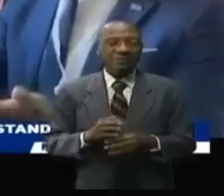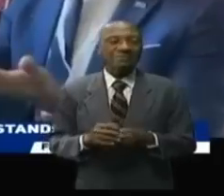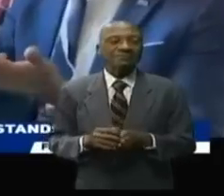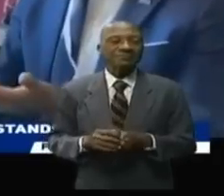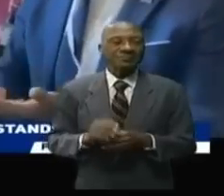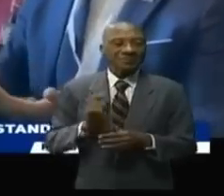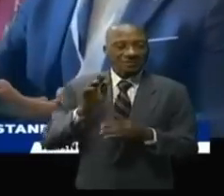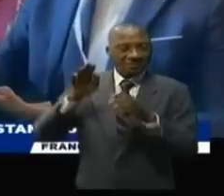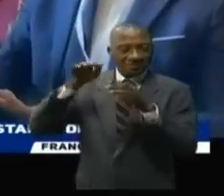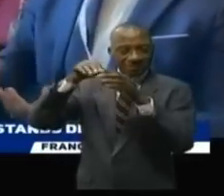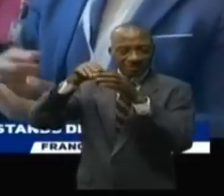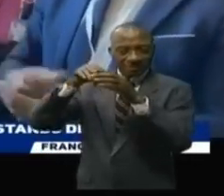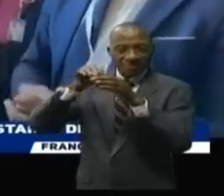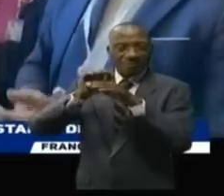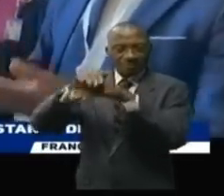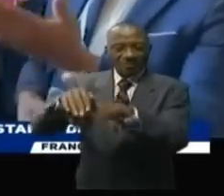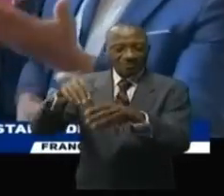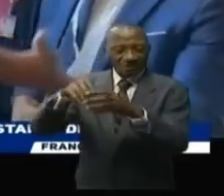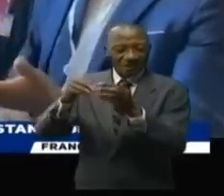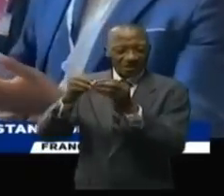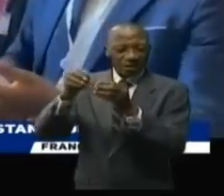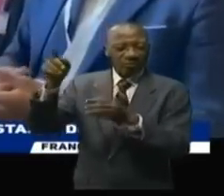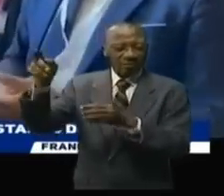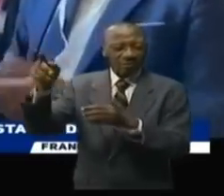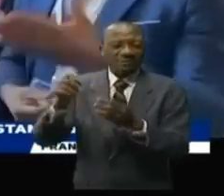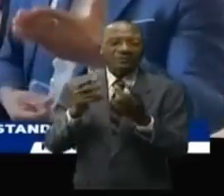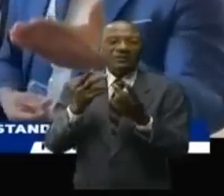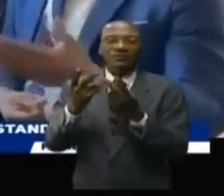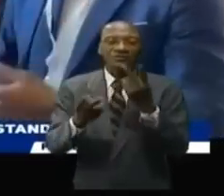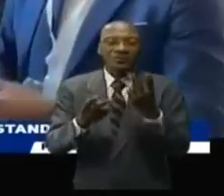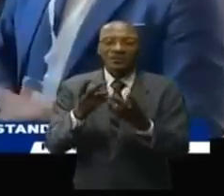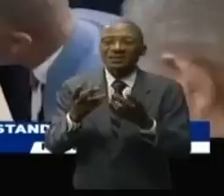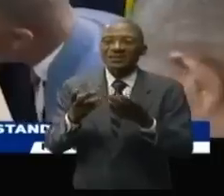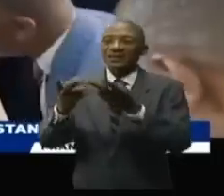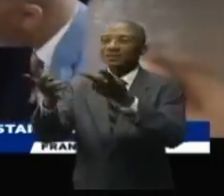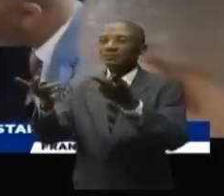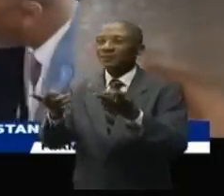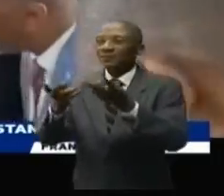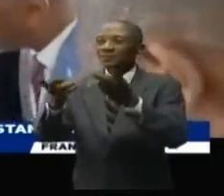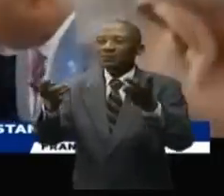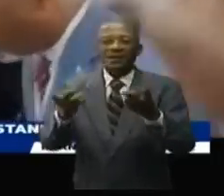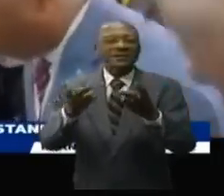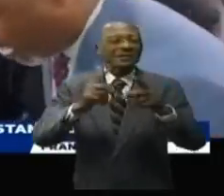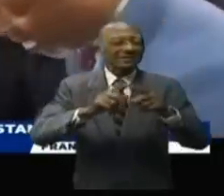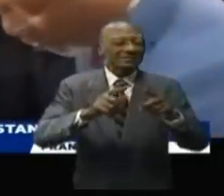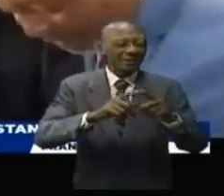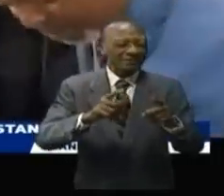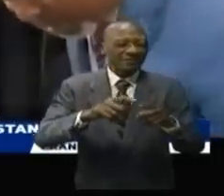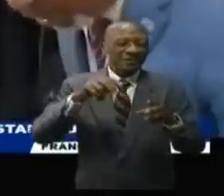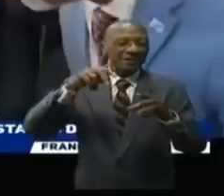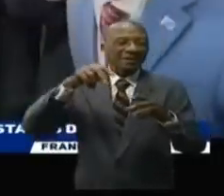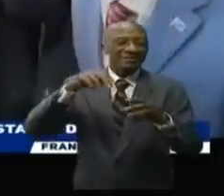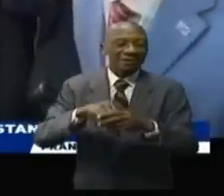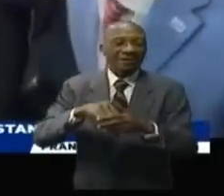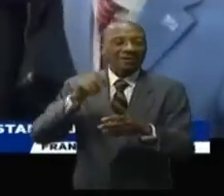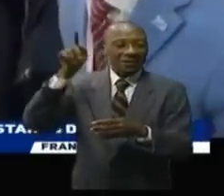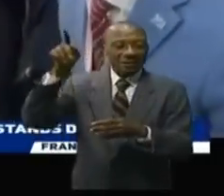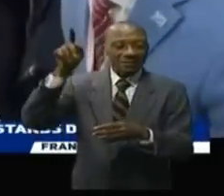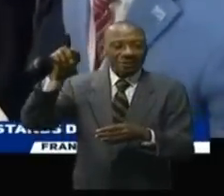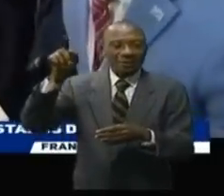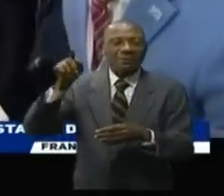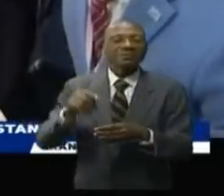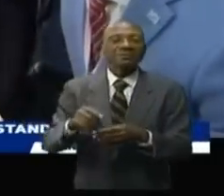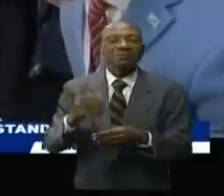de ses assises fait la ronde des différents stands érigés au village de la francophonie à Djerba, y compris celui de la